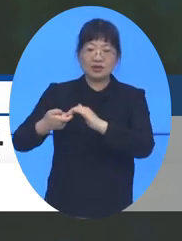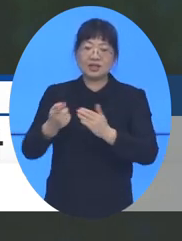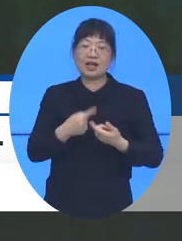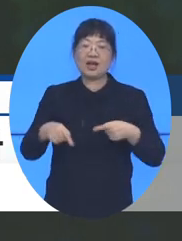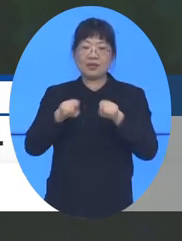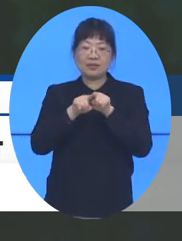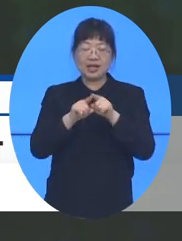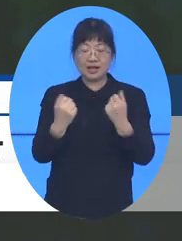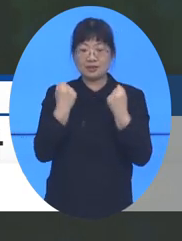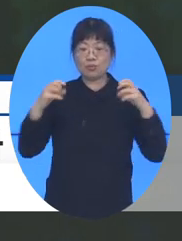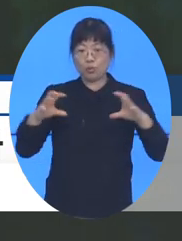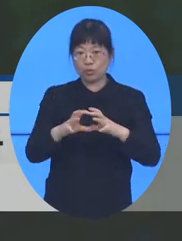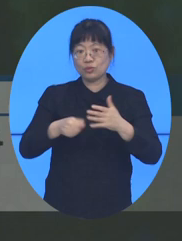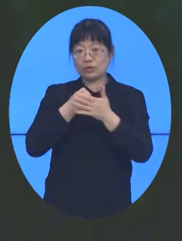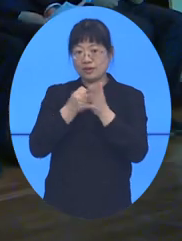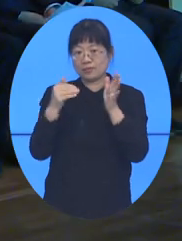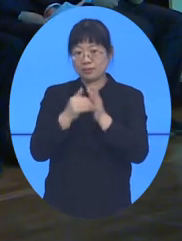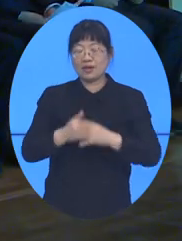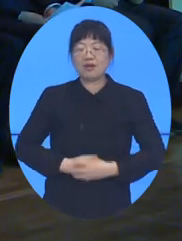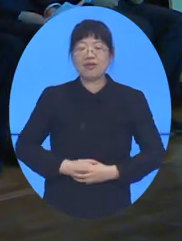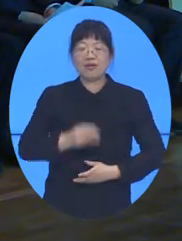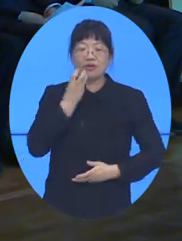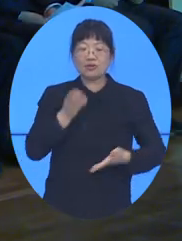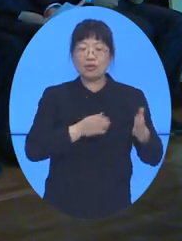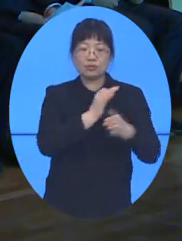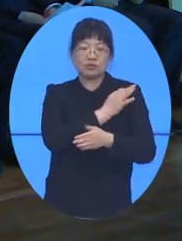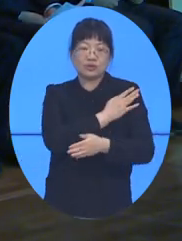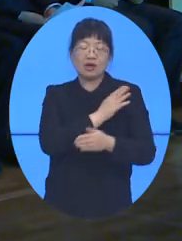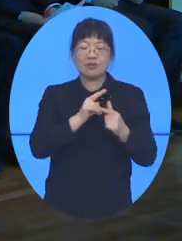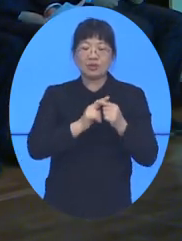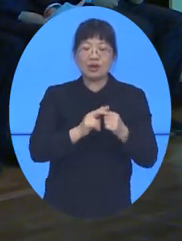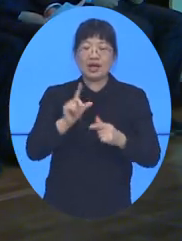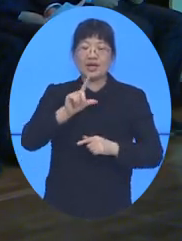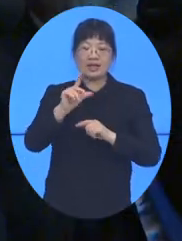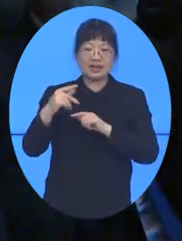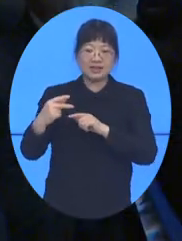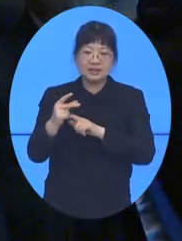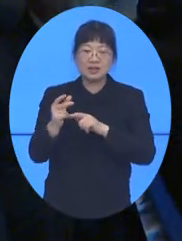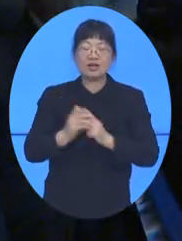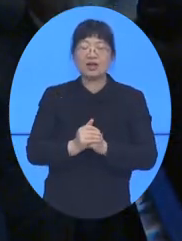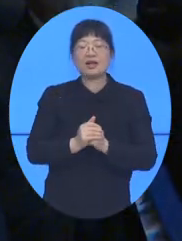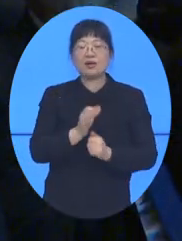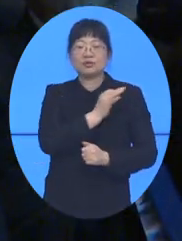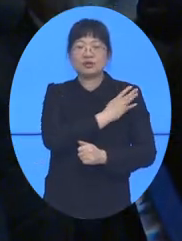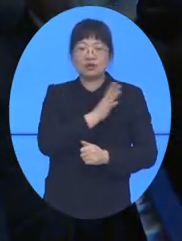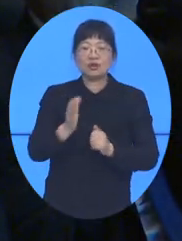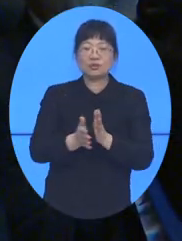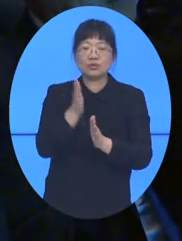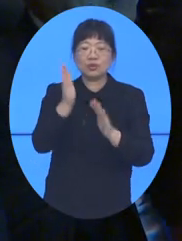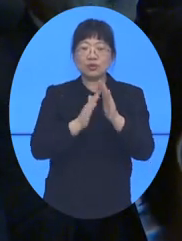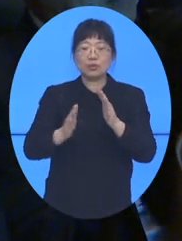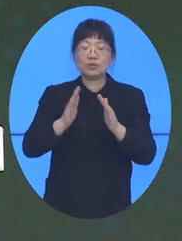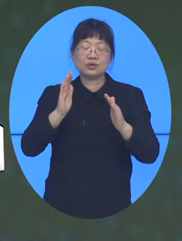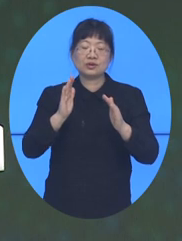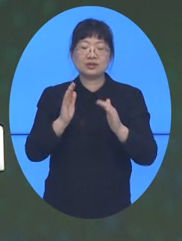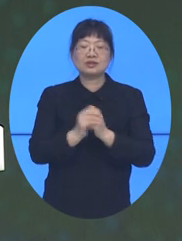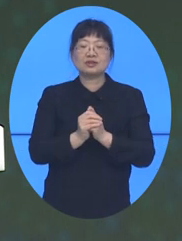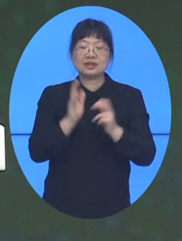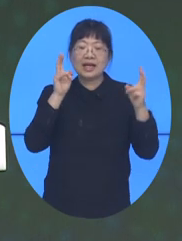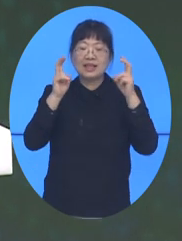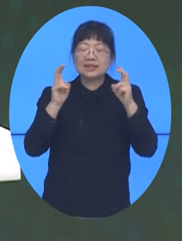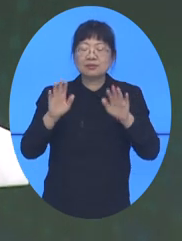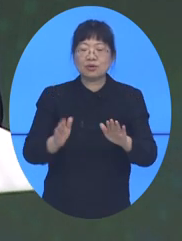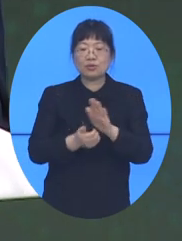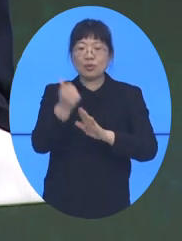함께 힘을 모으도록 하겠습니다. 경기도와 부천시, LH, 부천도시공사는 이번 투자가 성공적으로 이행될